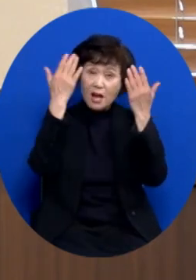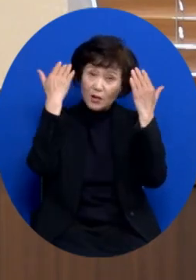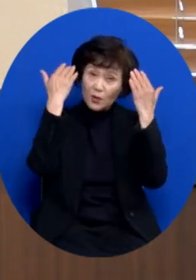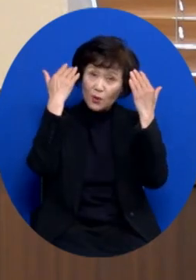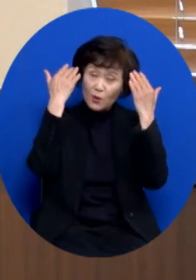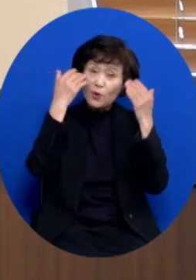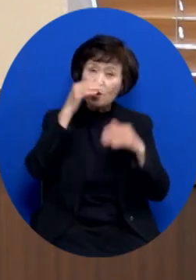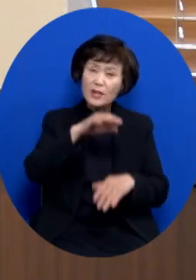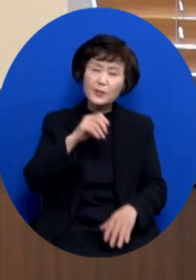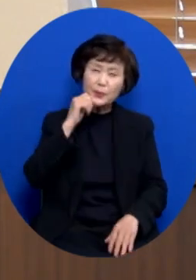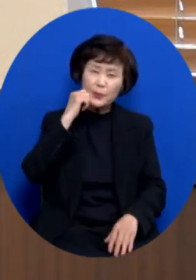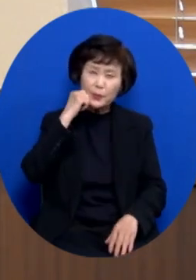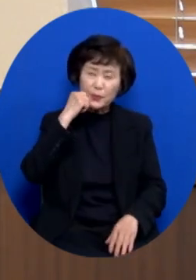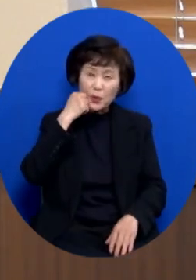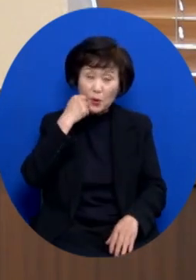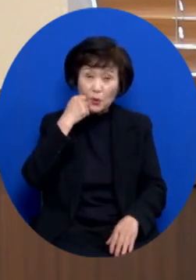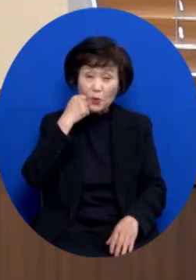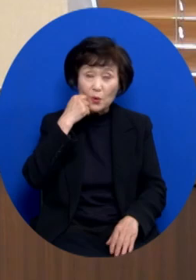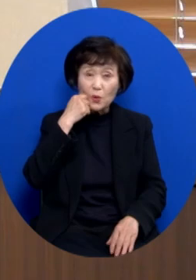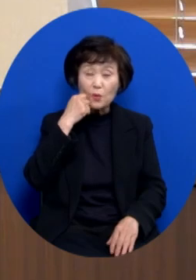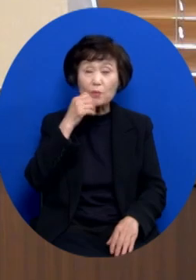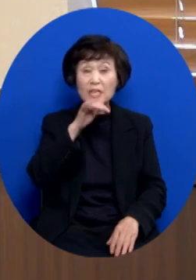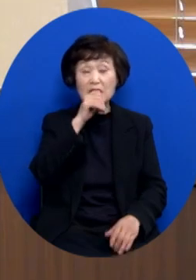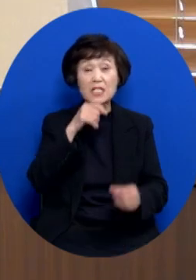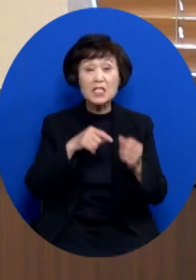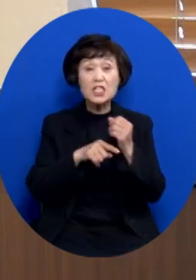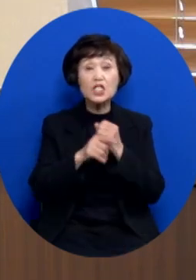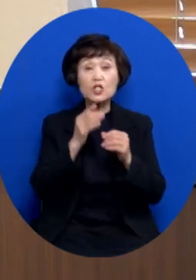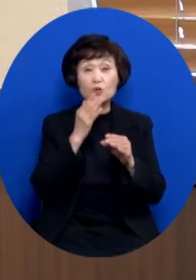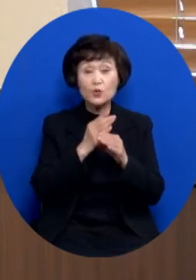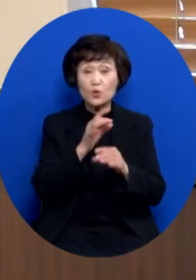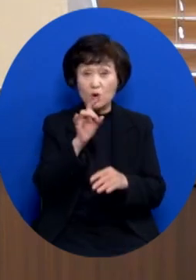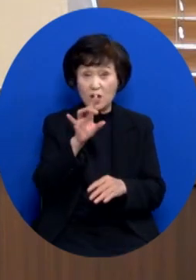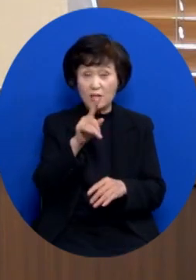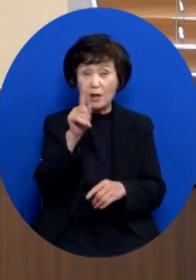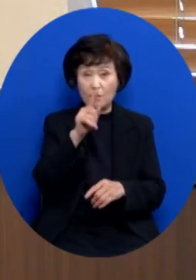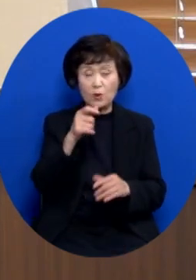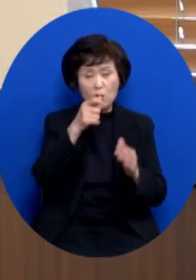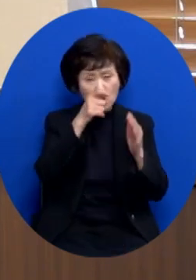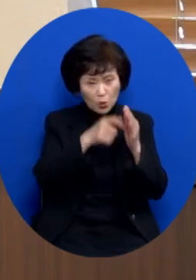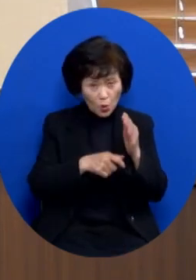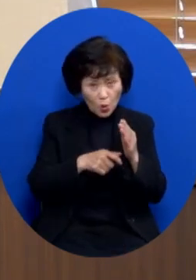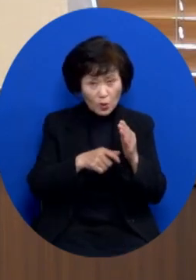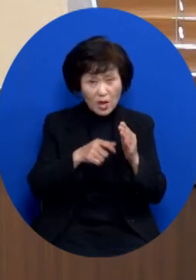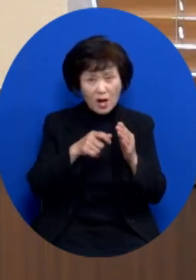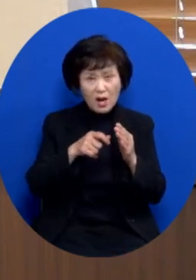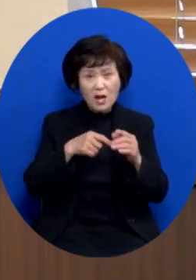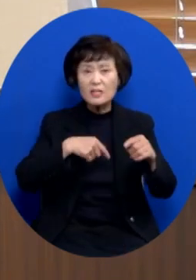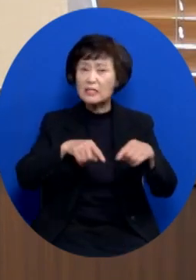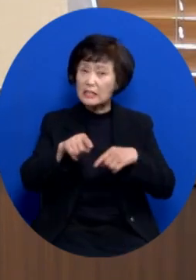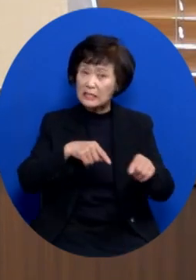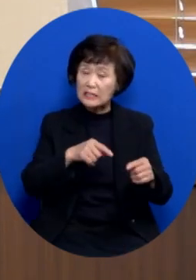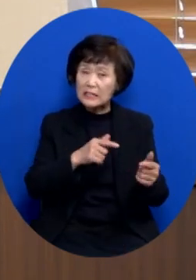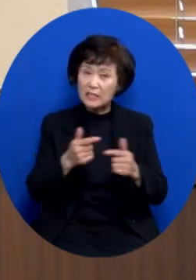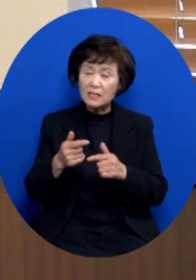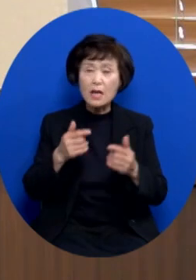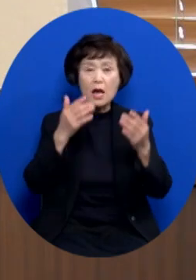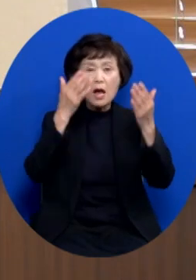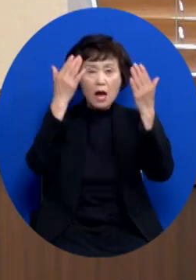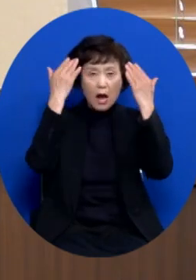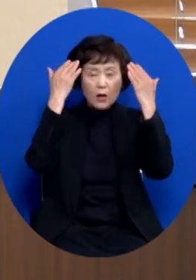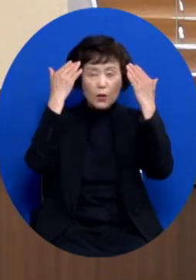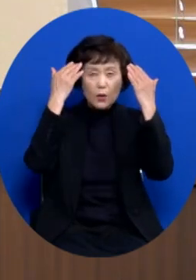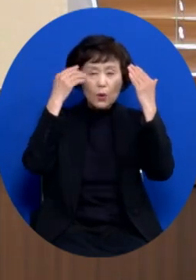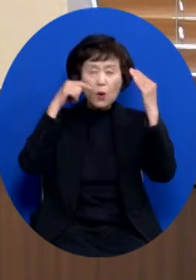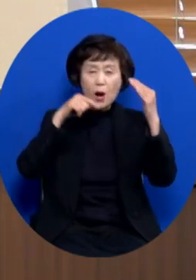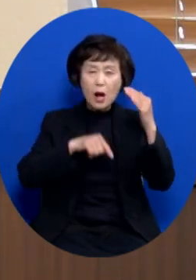좀 어려움을 겪는 이유 중에 하나는 교단 정치가 신학교로 너무 깊숙이